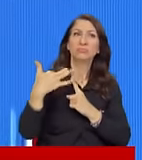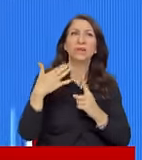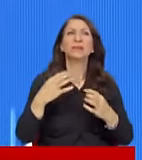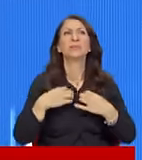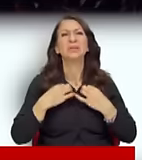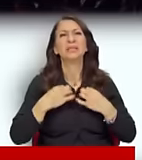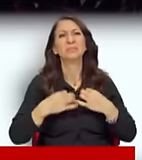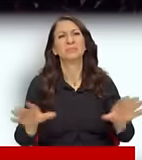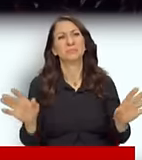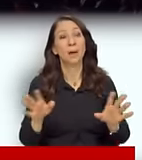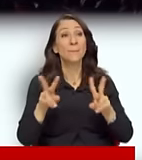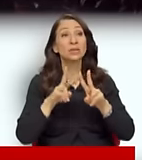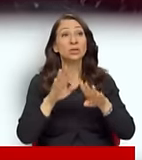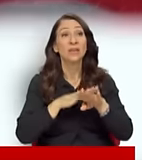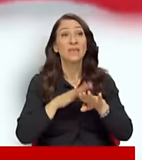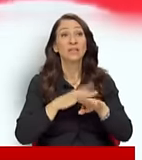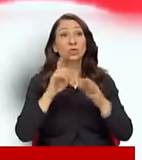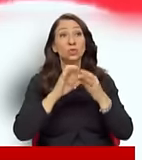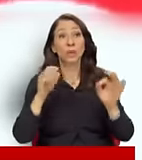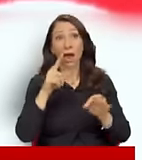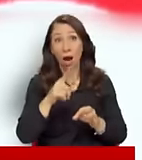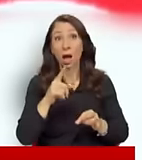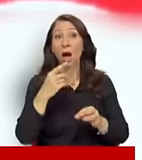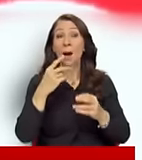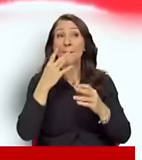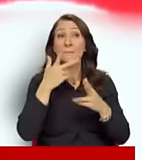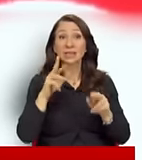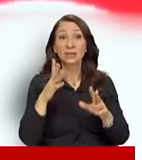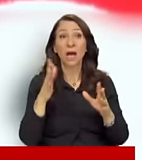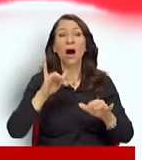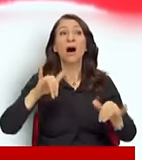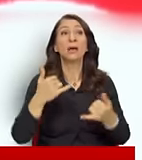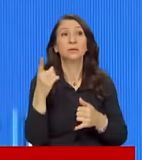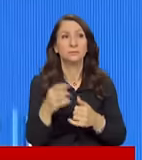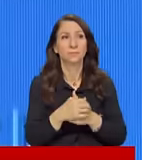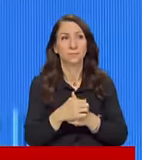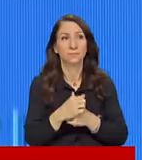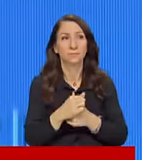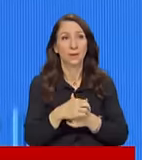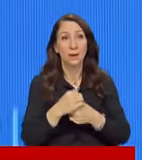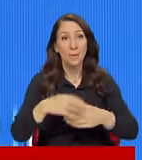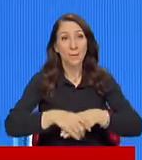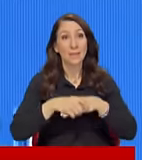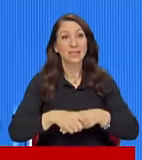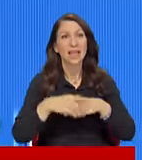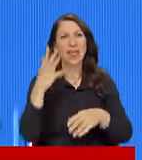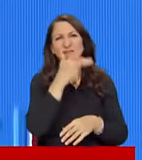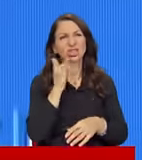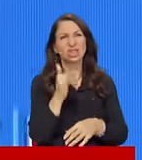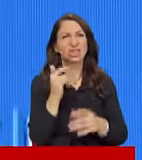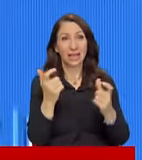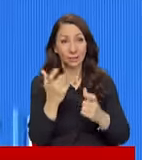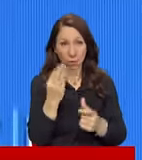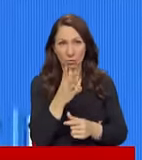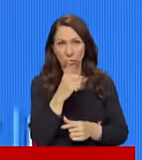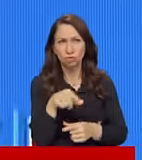artık bıktım. Mansur Yavaş'a yönelik kurduğu cümleler ve yaptığı benzetme ise zehir zemberekti. Pazarlıkların en çirkini nerede